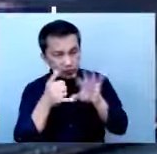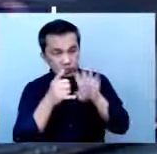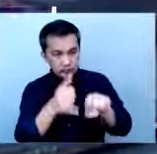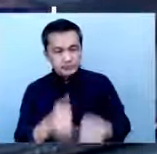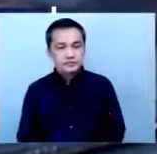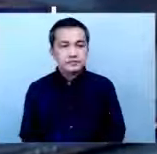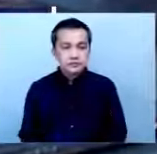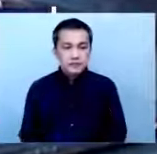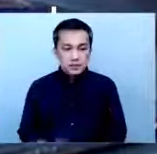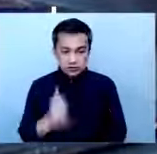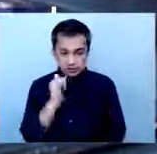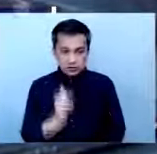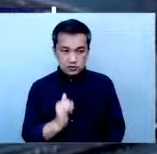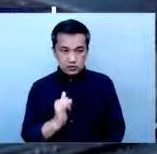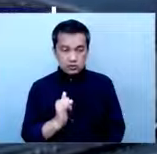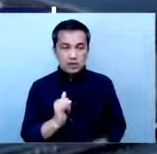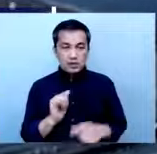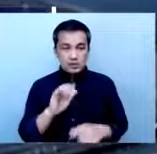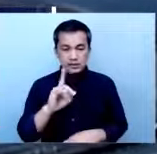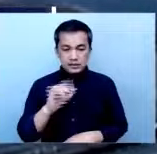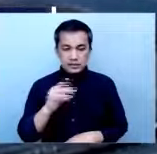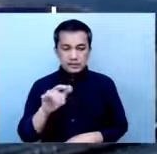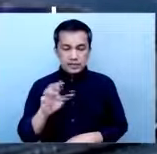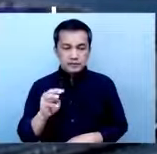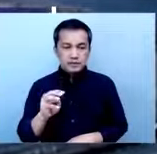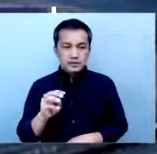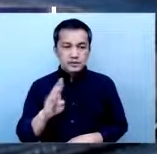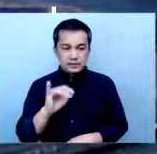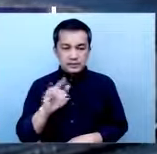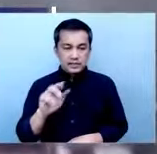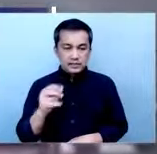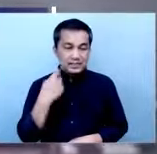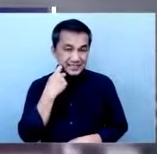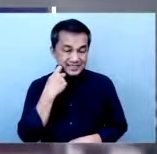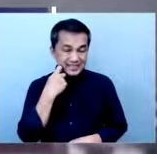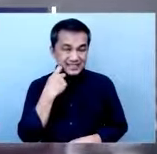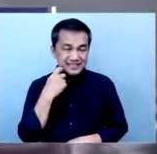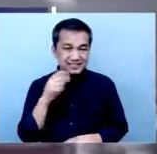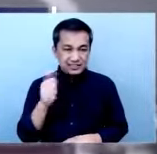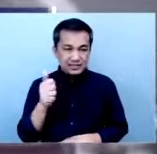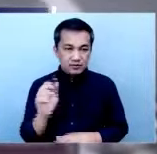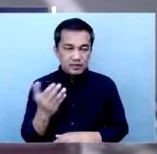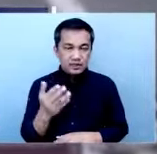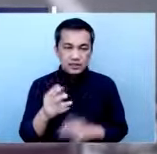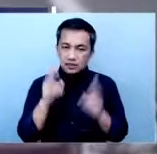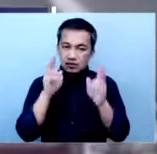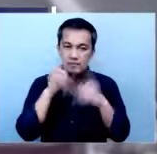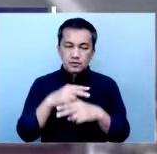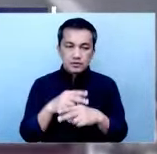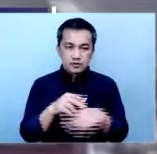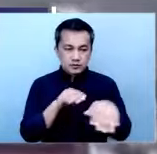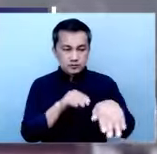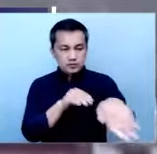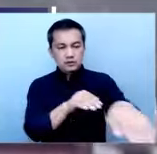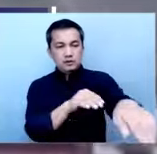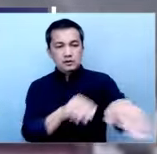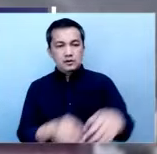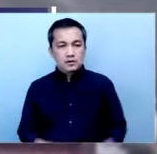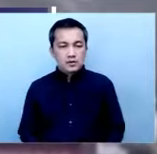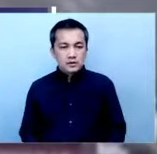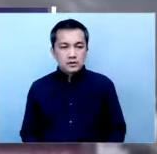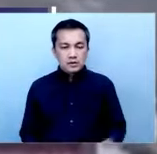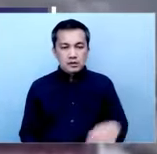Sakuha ng dashcam sa batasan San Mateo Road sa Quezon City kaninang alas 10 ng umaga, walang kamalay-malay ang mga nasa sasakyang ito na